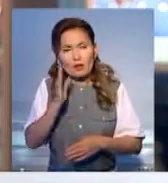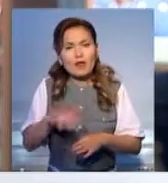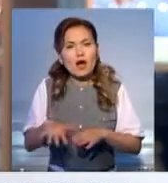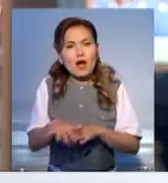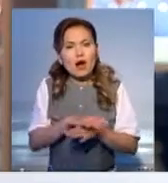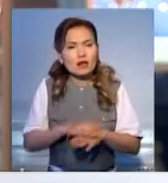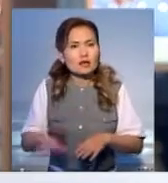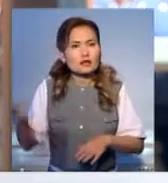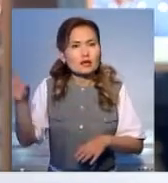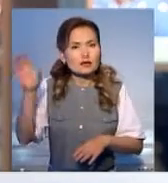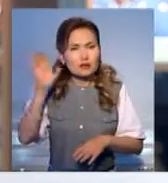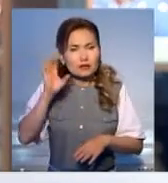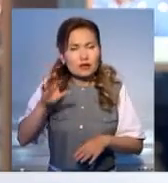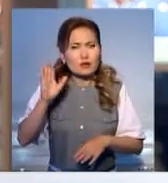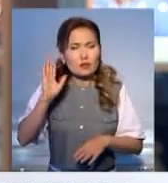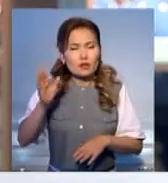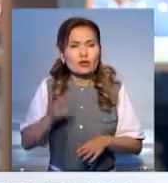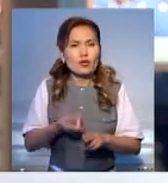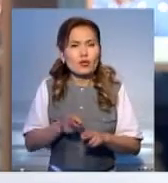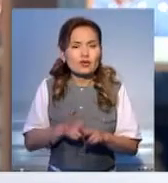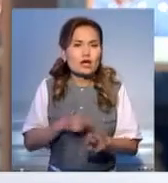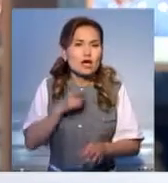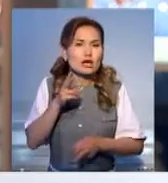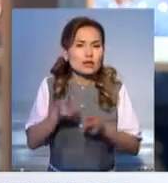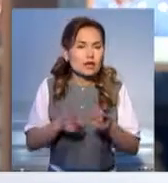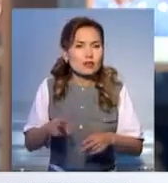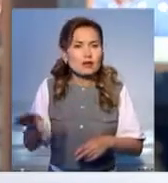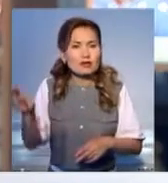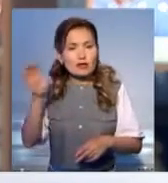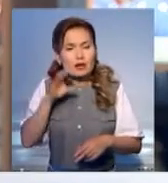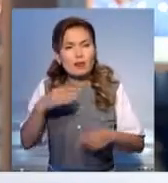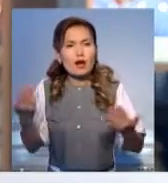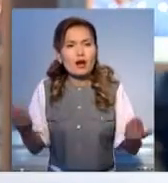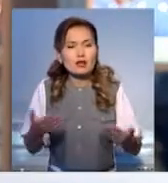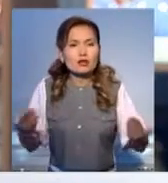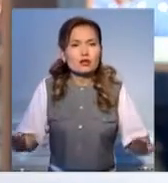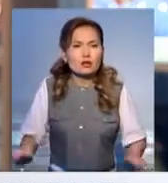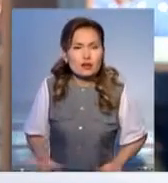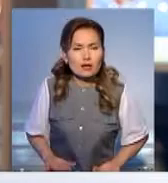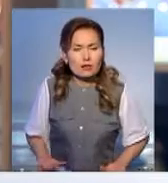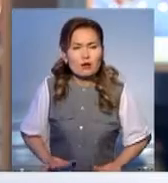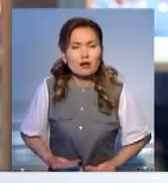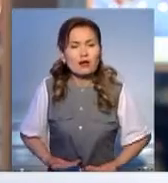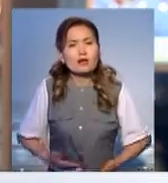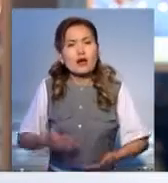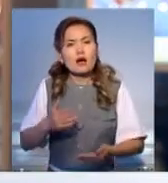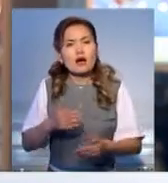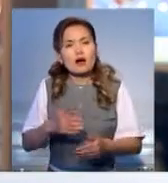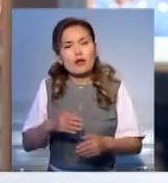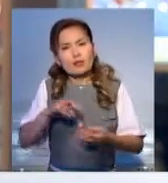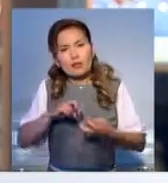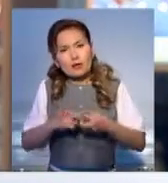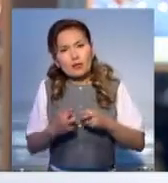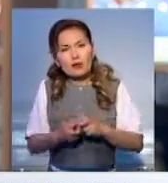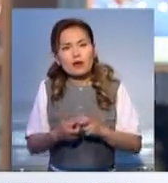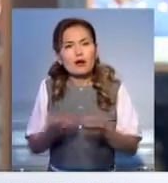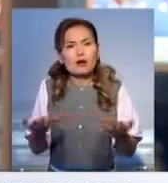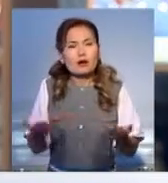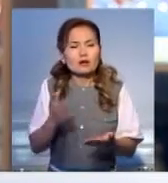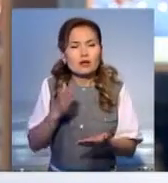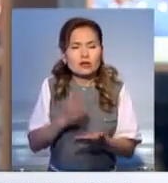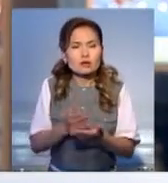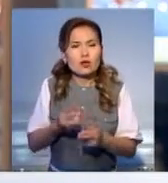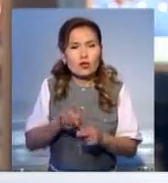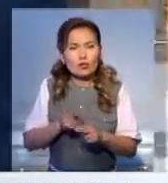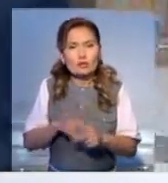қана біз сөйлей бермейміз, соларды сөйлетіп, олардың ұсыныс пікірлерін жинақтап келіп, алдағы күзден бастап